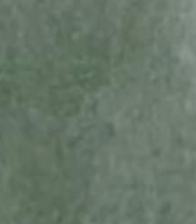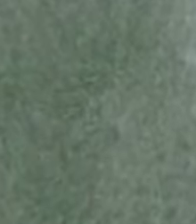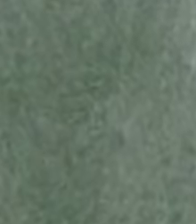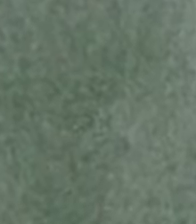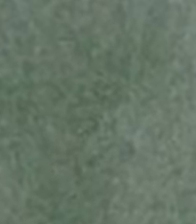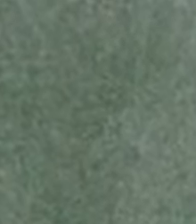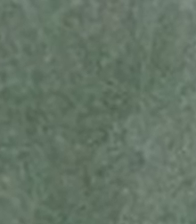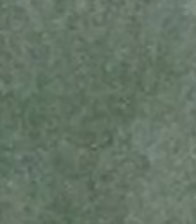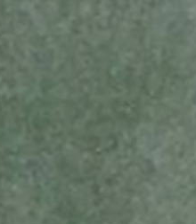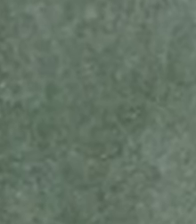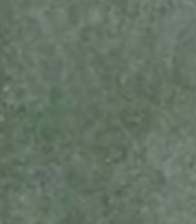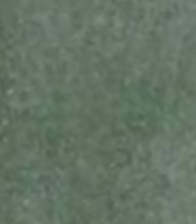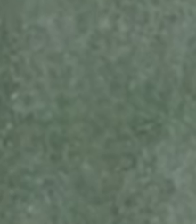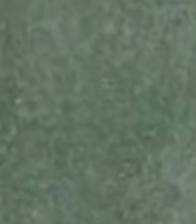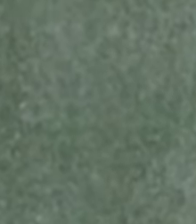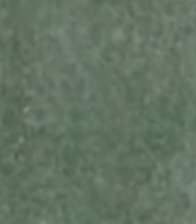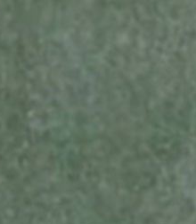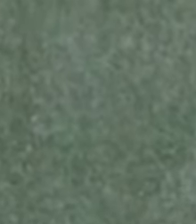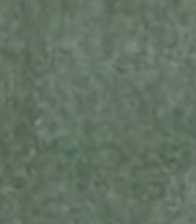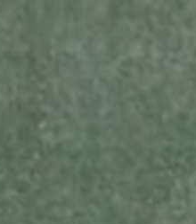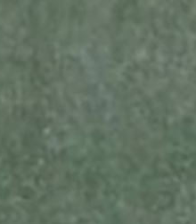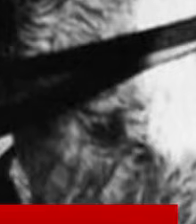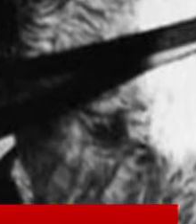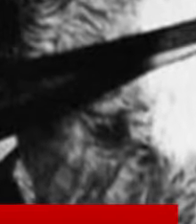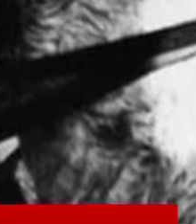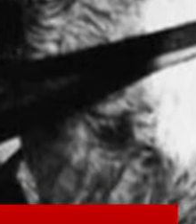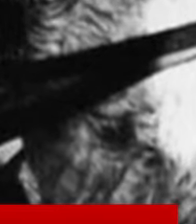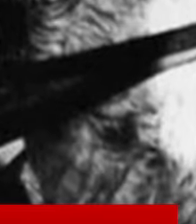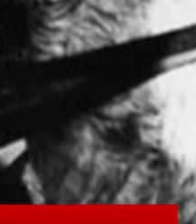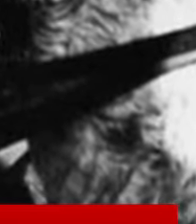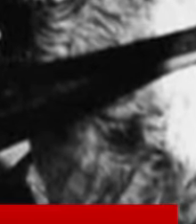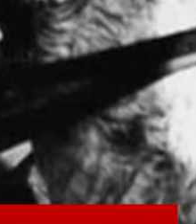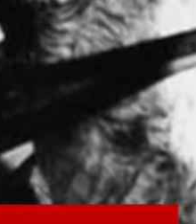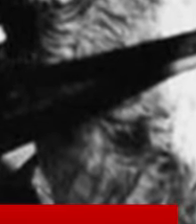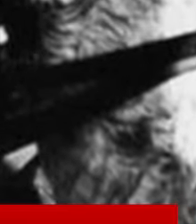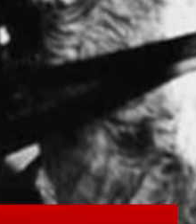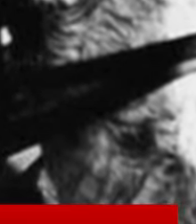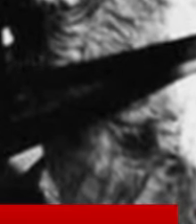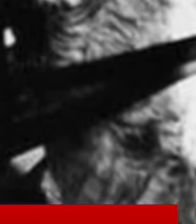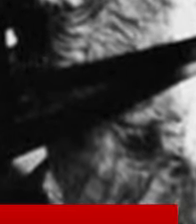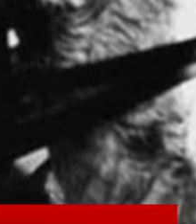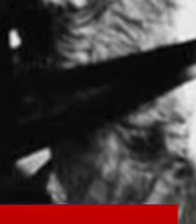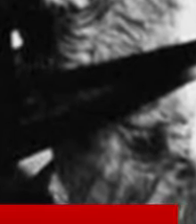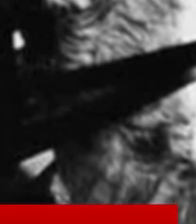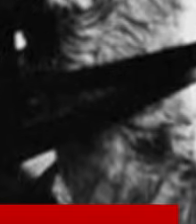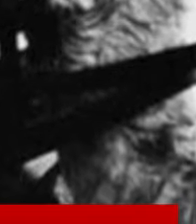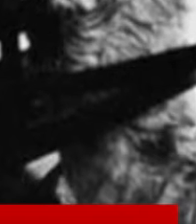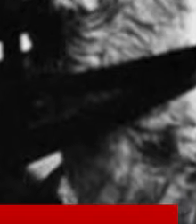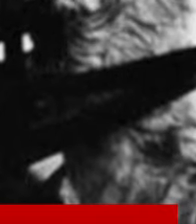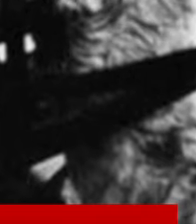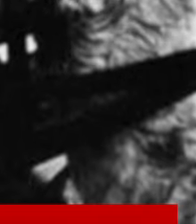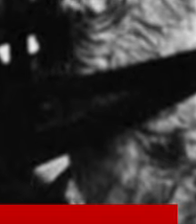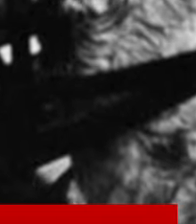güzel senden daha güzel en güzel şey hürriyet nice